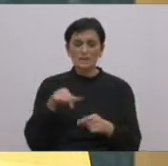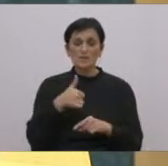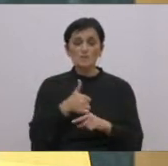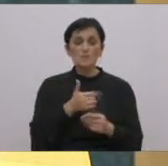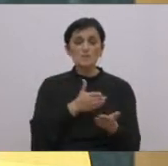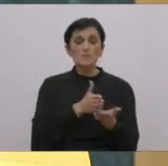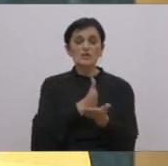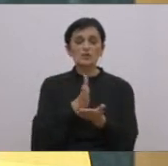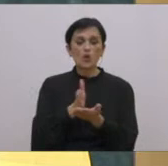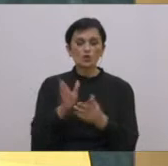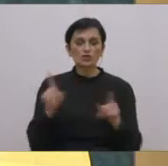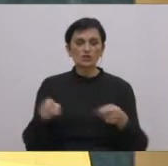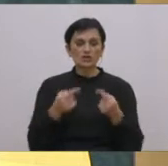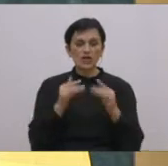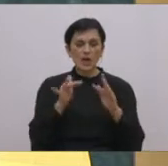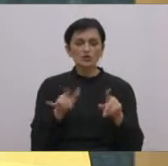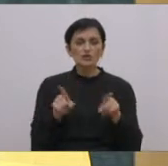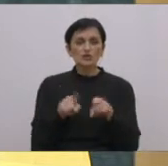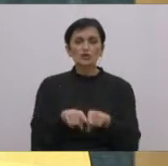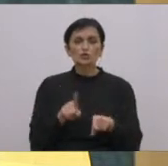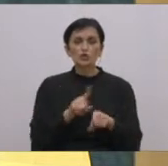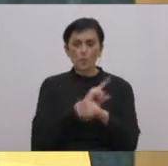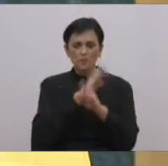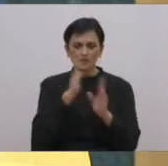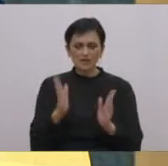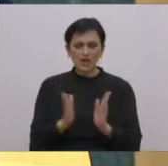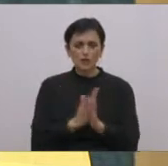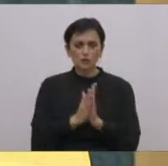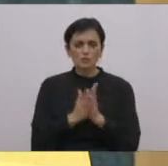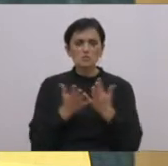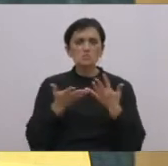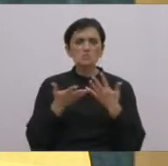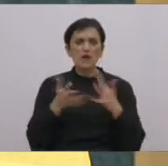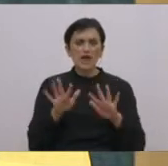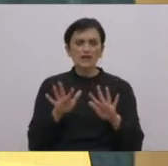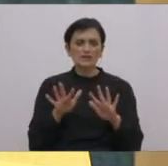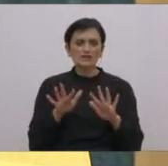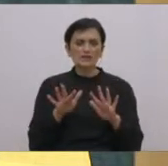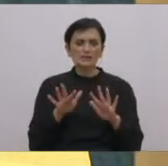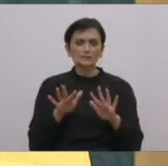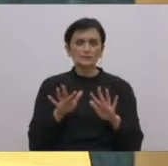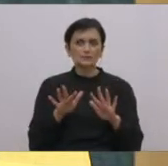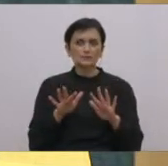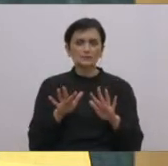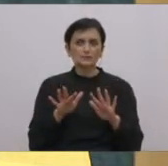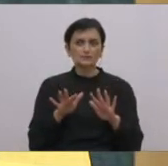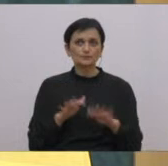პრიორიტეტების განხორციელება იმდაგვარად, რომ მთლიანობაში უფრო მეტი, ასე ვთქვათ,